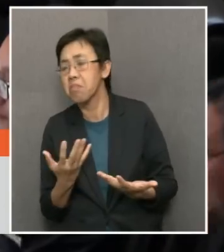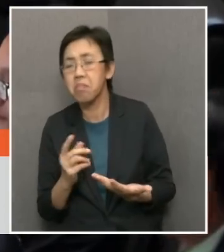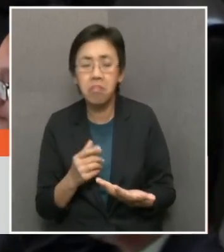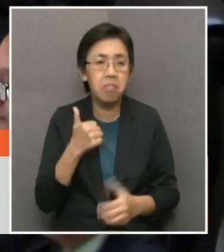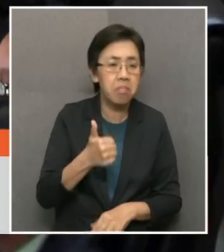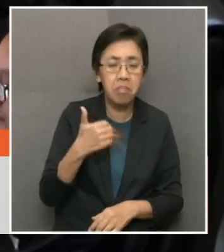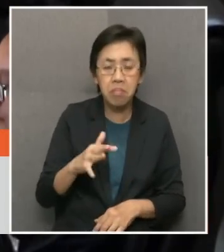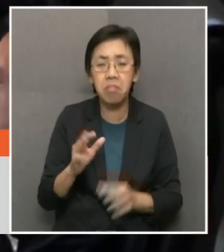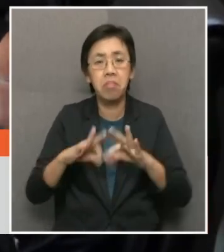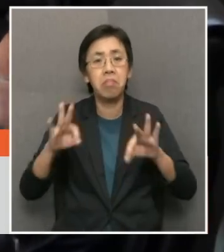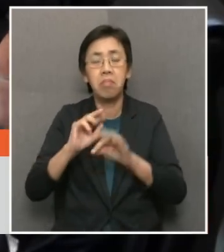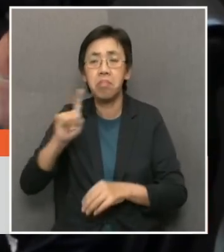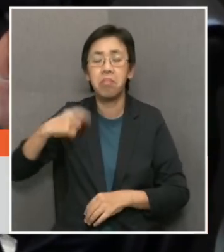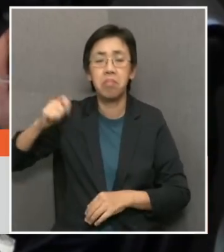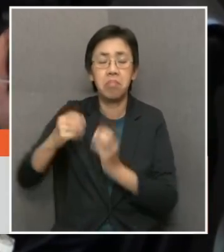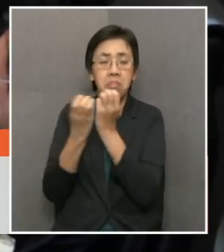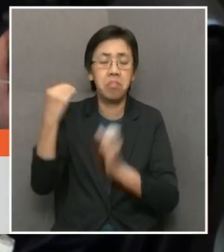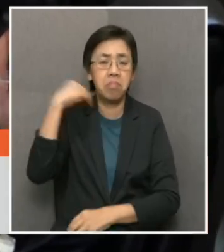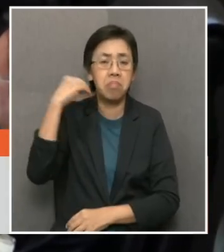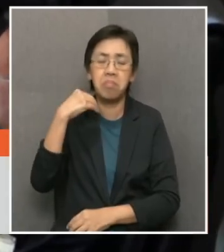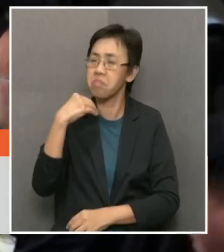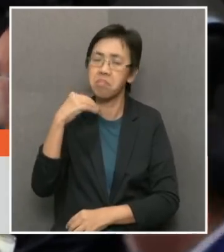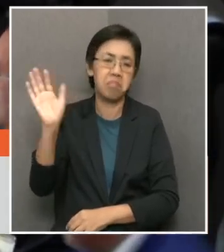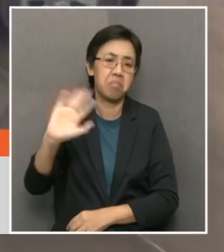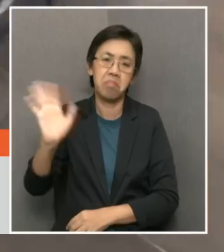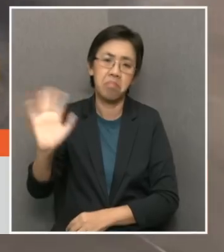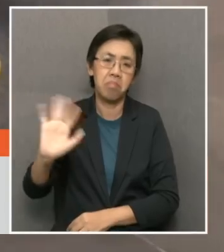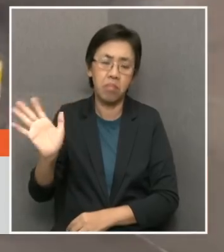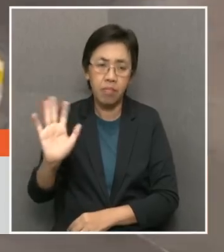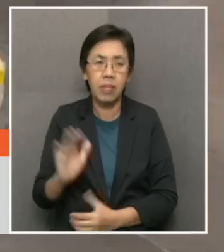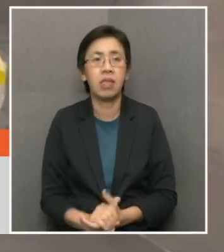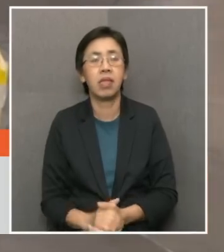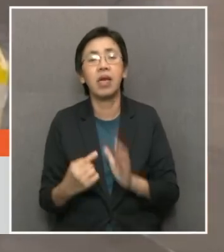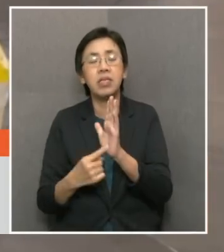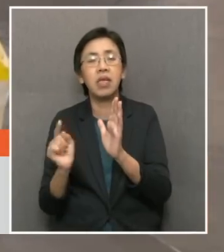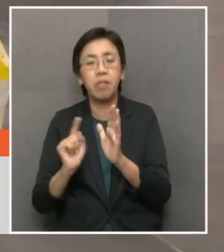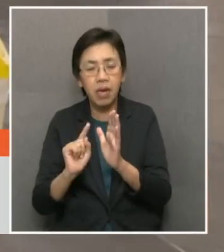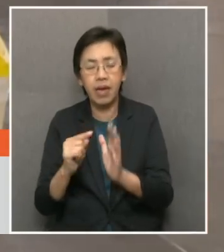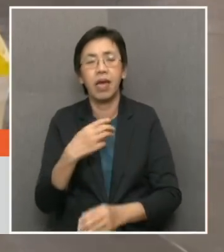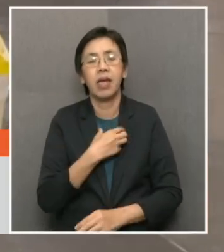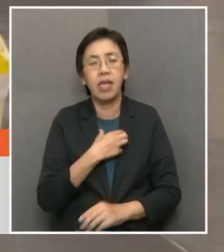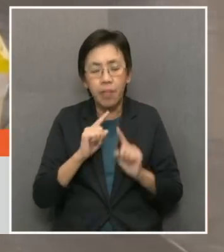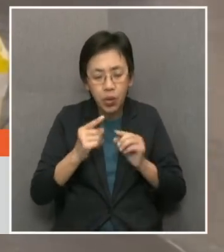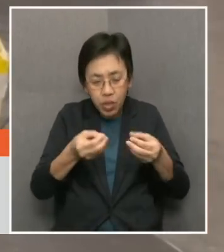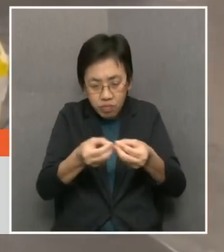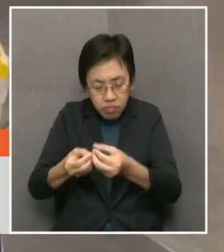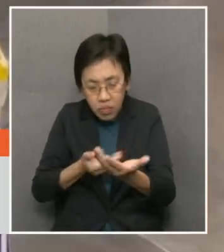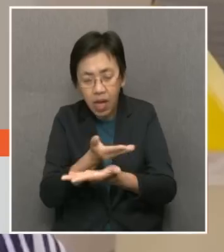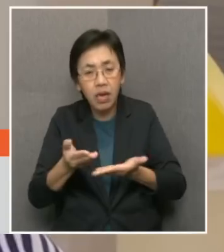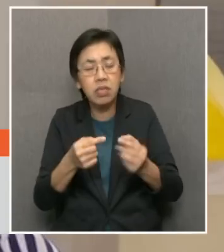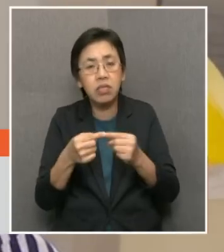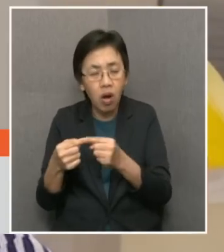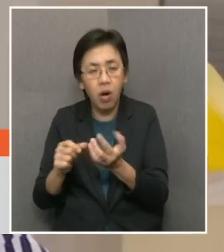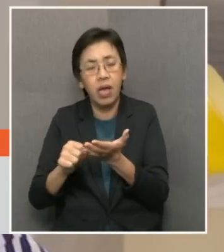ได้ต้องไปถามสัรัฐธรรมนูญทุกอย่างซึ่งไม่ควรจะเป็นแบบนั้นข้อเสนอในเรื่องนี้คือคงต้องเอาไปหารือกันต่อเพื่อปลด